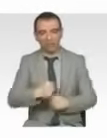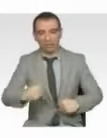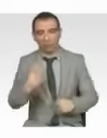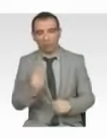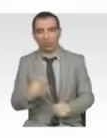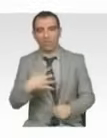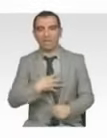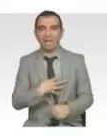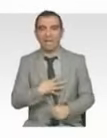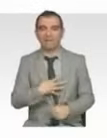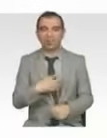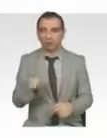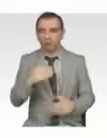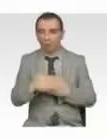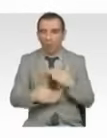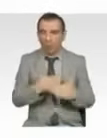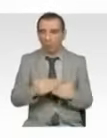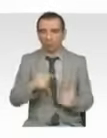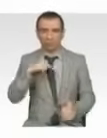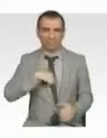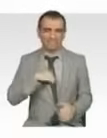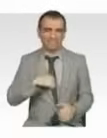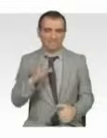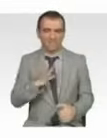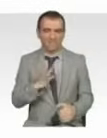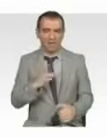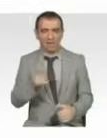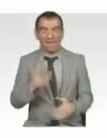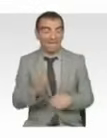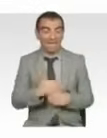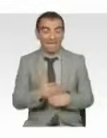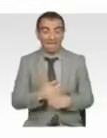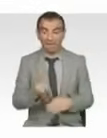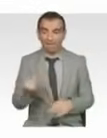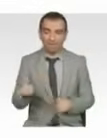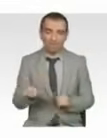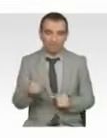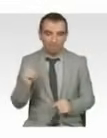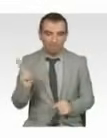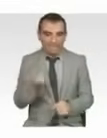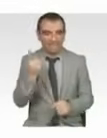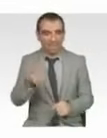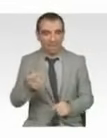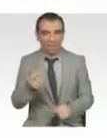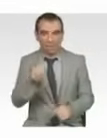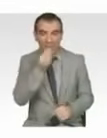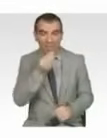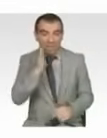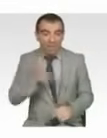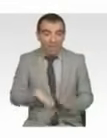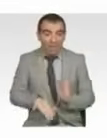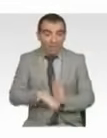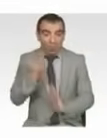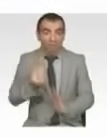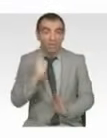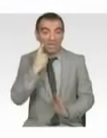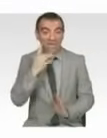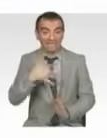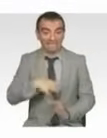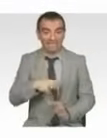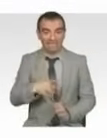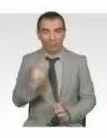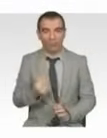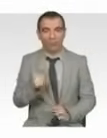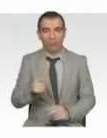çok kendinizi halsiz, yorgun, bitkin hissediyorsunuz. Çünkü neden birden yükleniyorsunuz? Ya da böyle hemen şeker isteği oluyor.